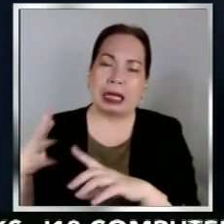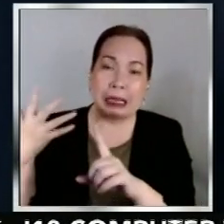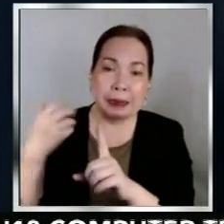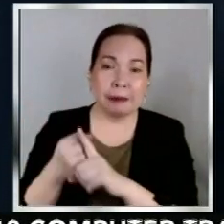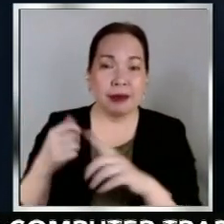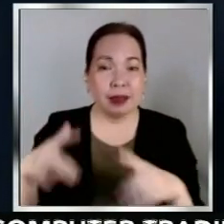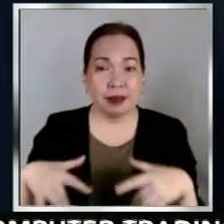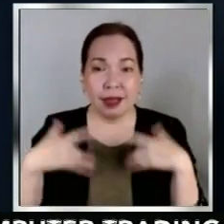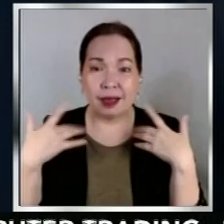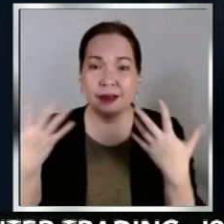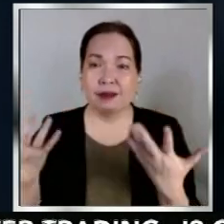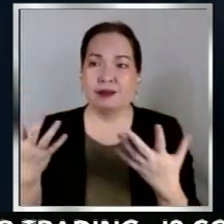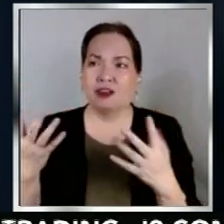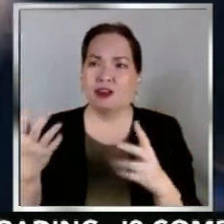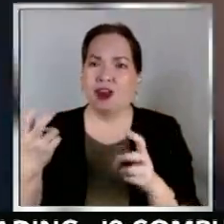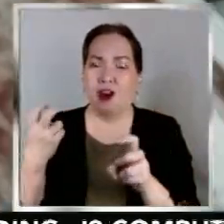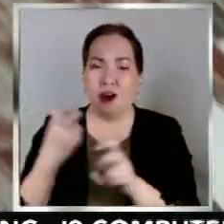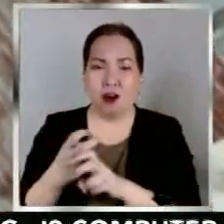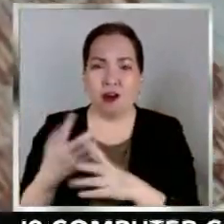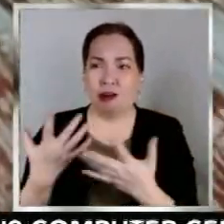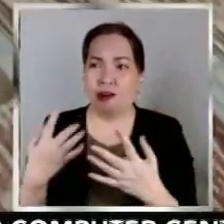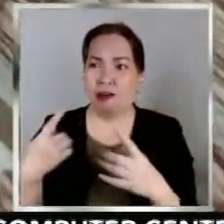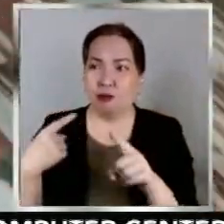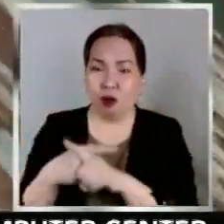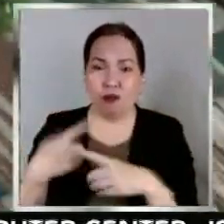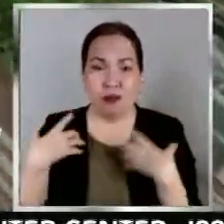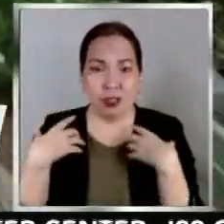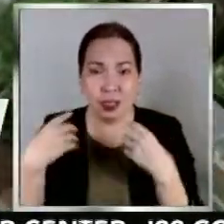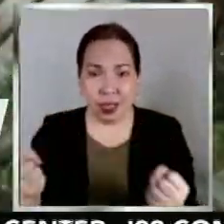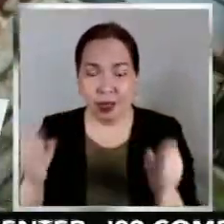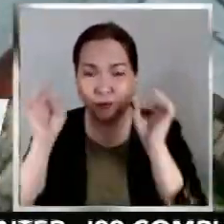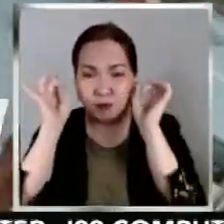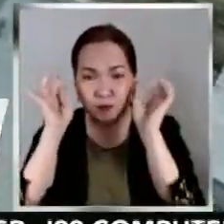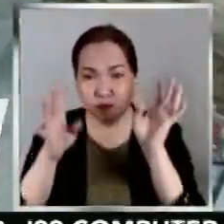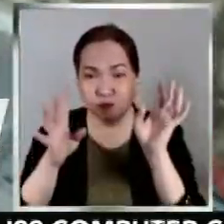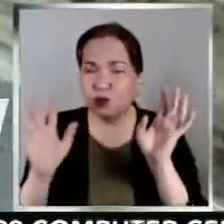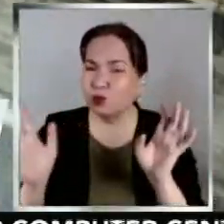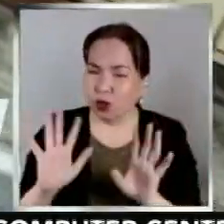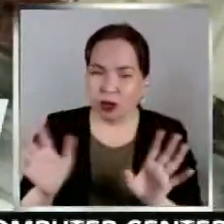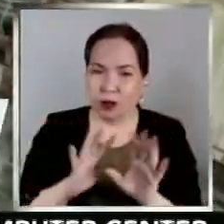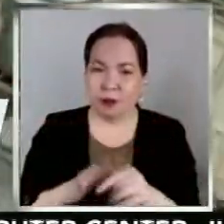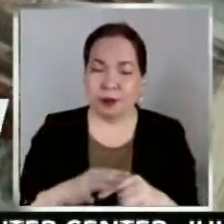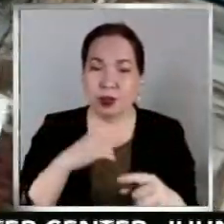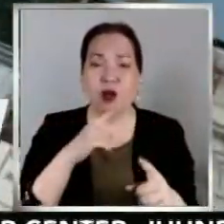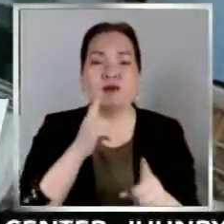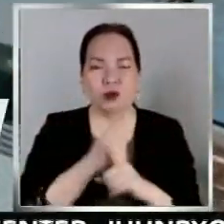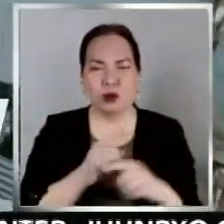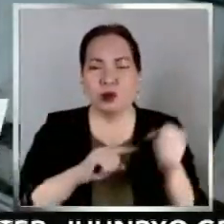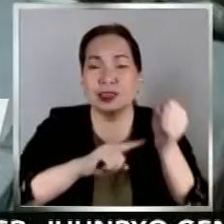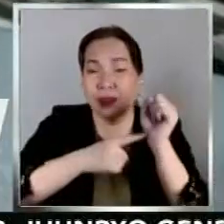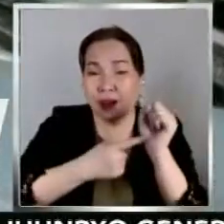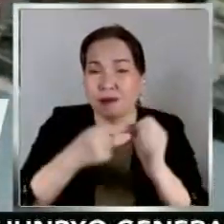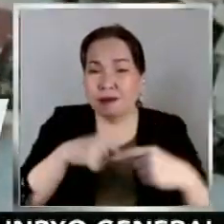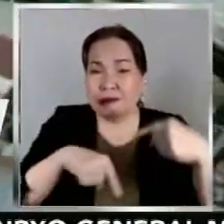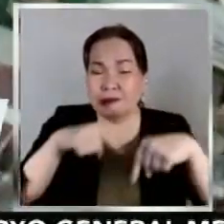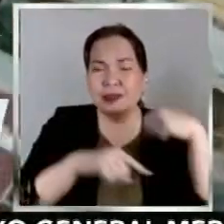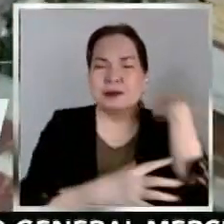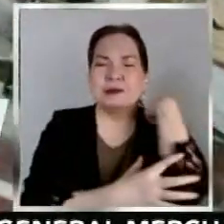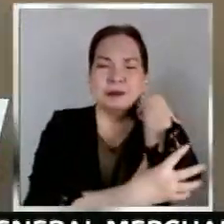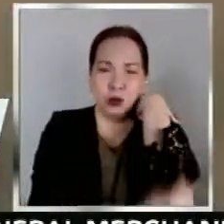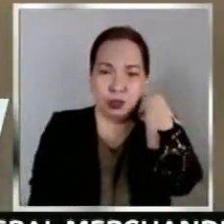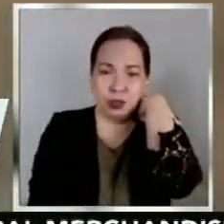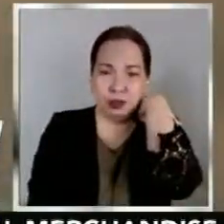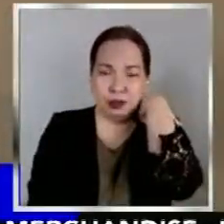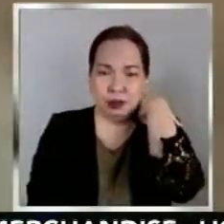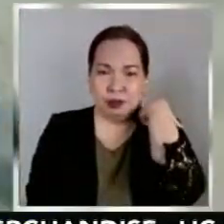kanilang kalusugan at kaligtasan. Dahil kahirapan ang nagtutulak sa ganito, nakatulong daw sa pagpapababa ng insidente ng child